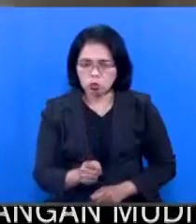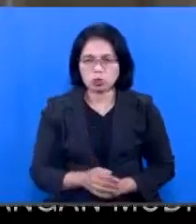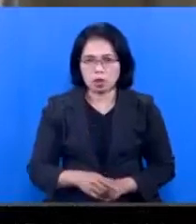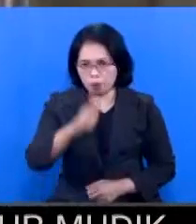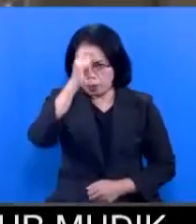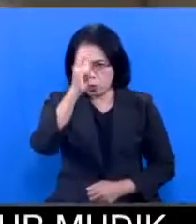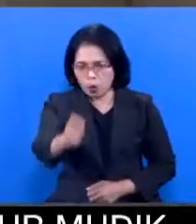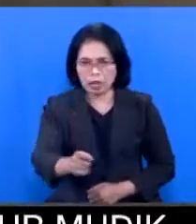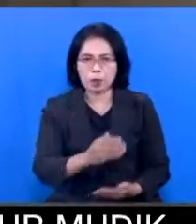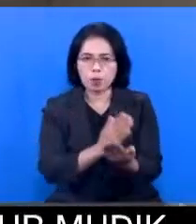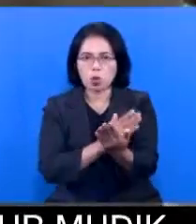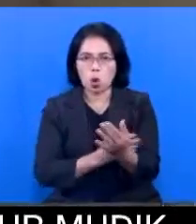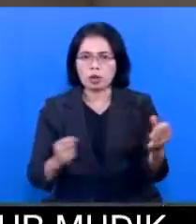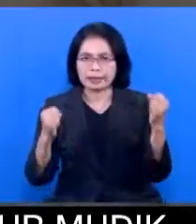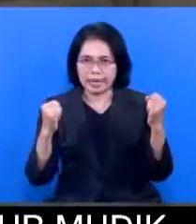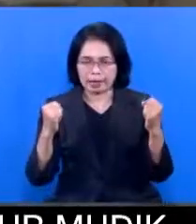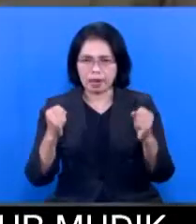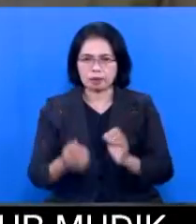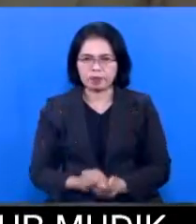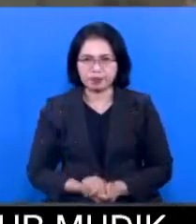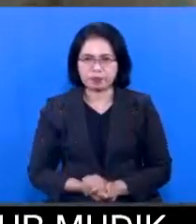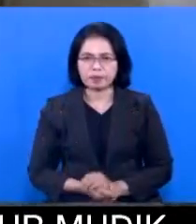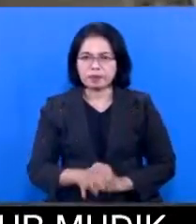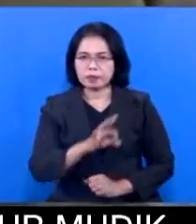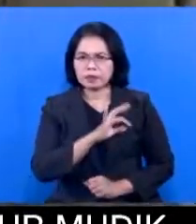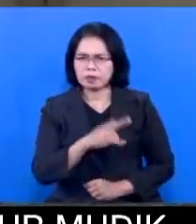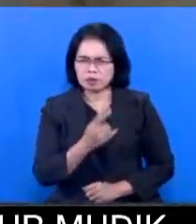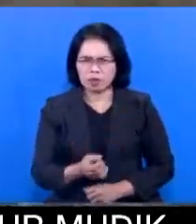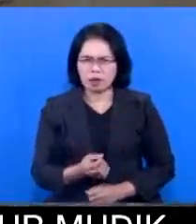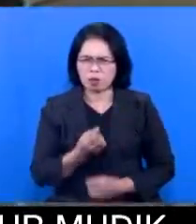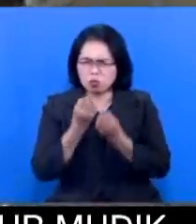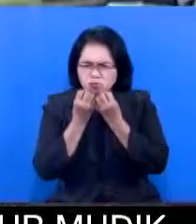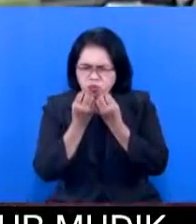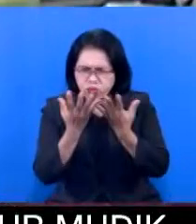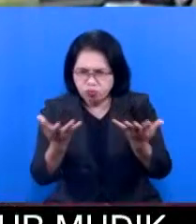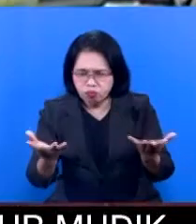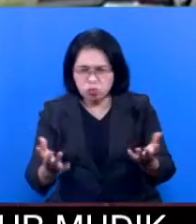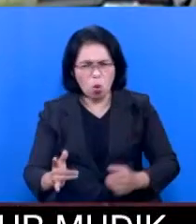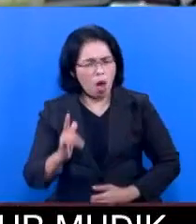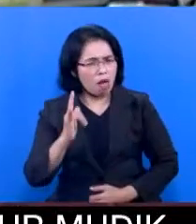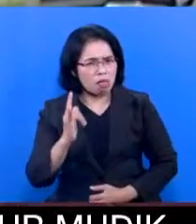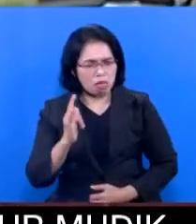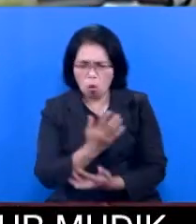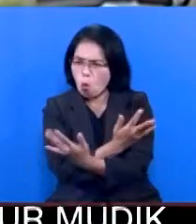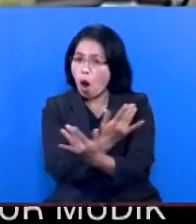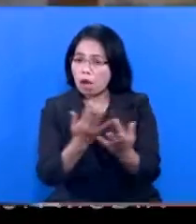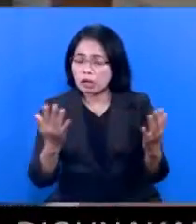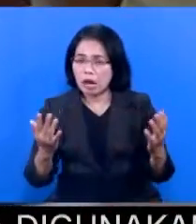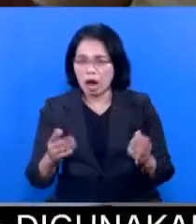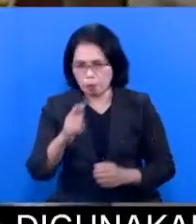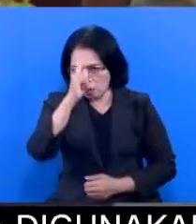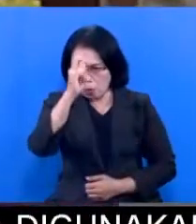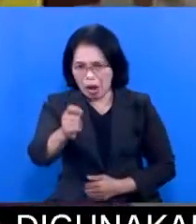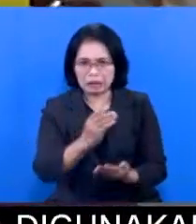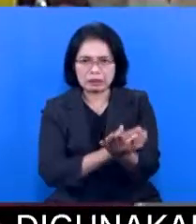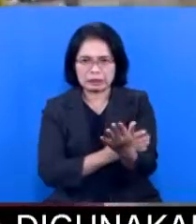Sementara di Jakarta Pusat, Presiden Joko Widodo mengingatkan warga tetap disiplin protokol kesehatan. Presiden Senin pagi meninjau langsung vaksinasi